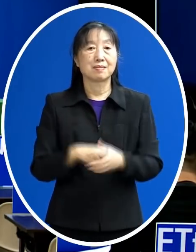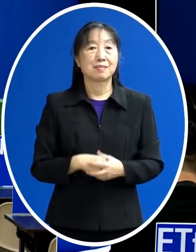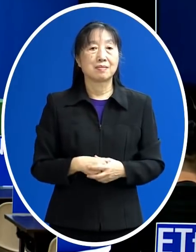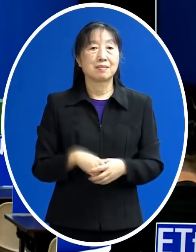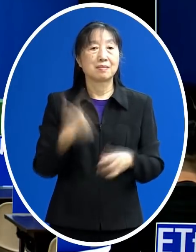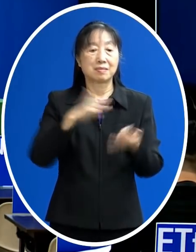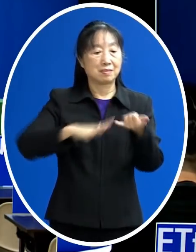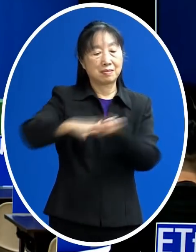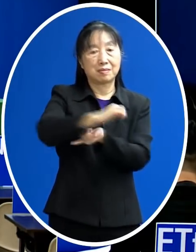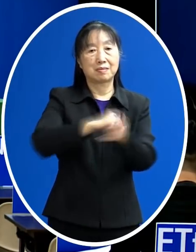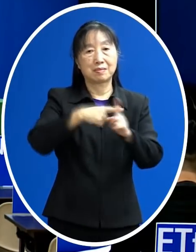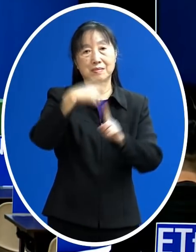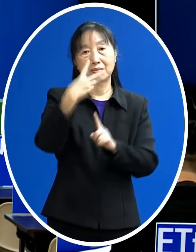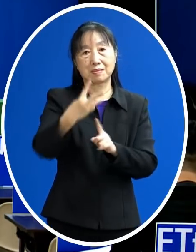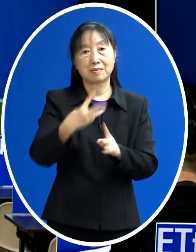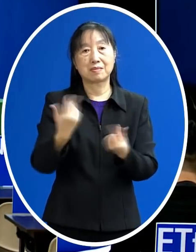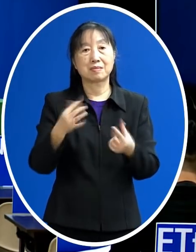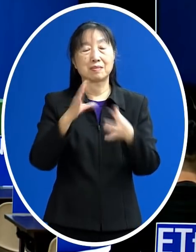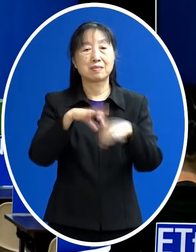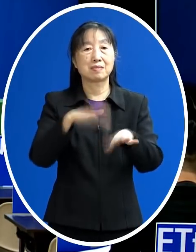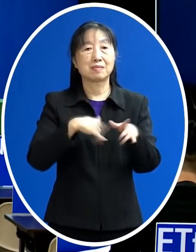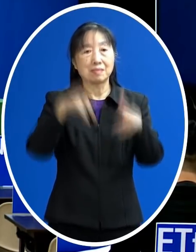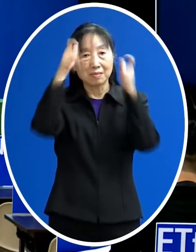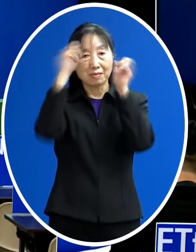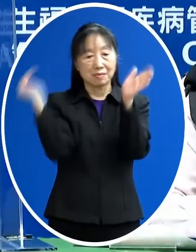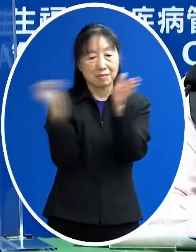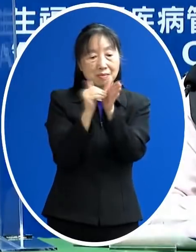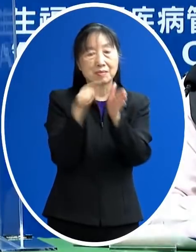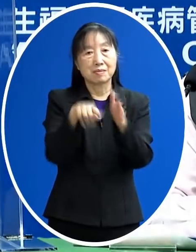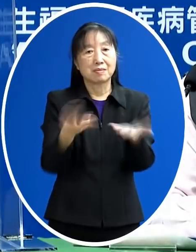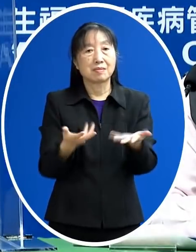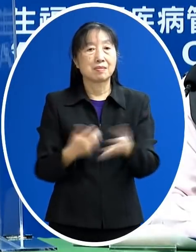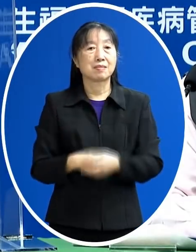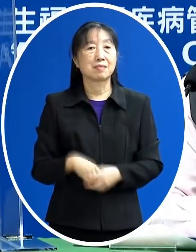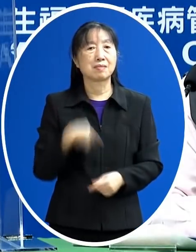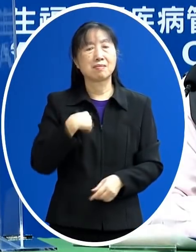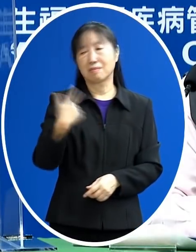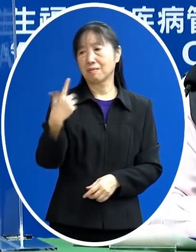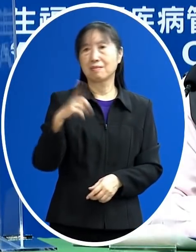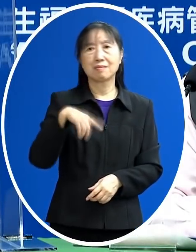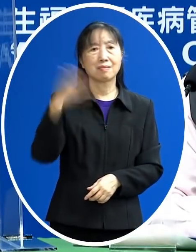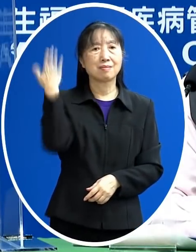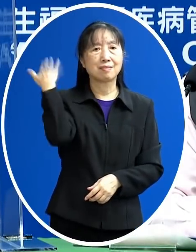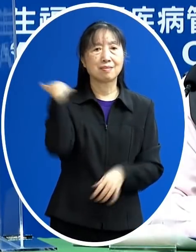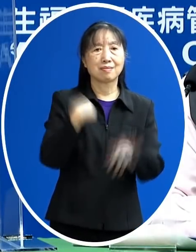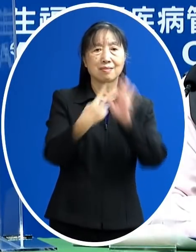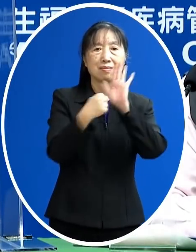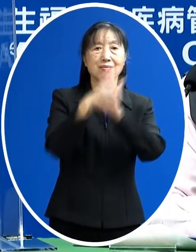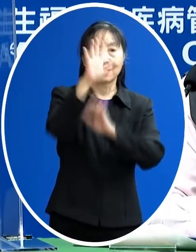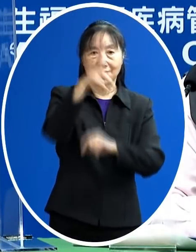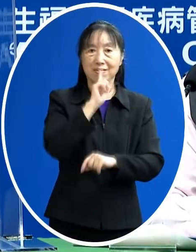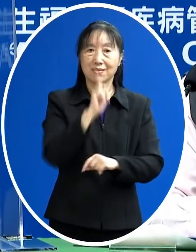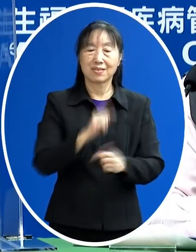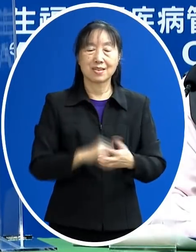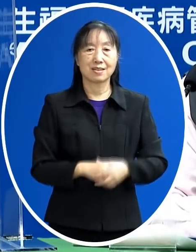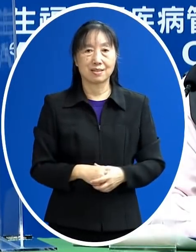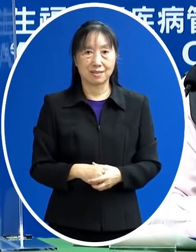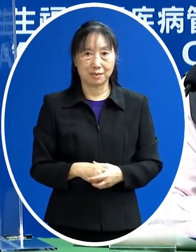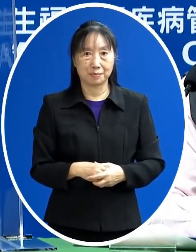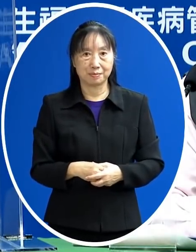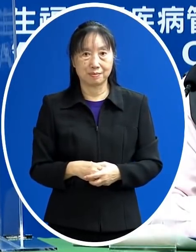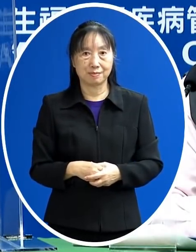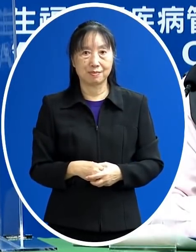就是全国的三级警戒，尤其是这个农历春节快到这样子？ 对，我们上次就已经讲过我们现在的原则嘛，哈，基本上